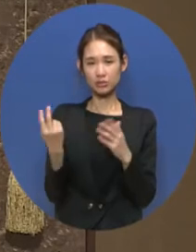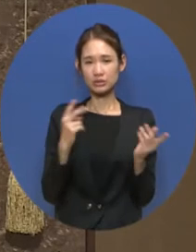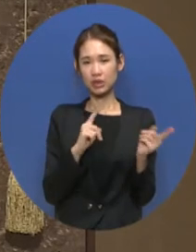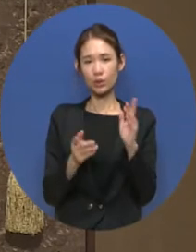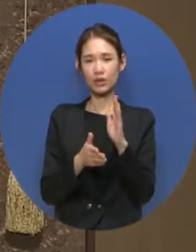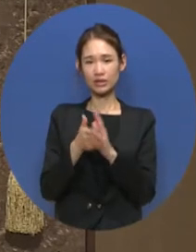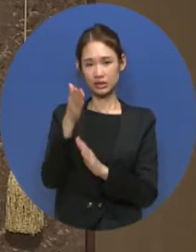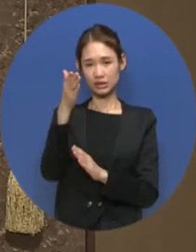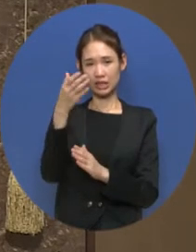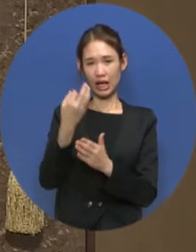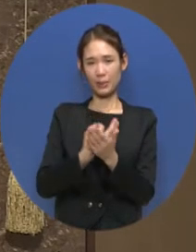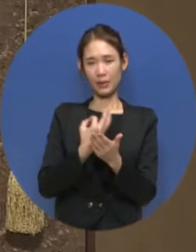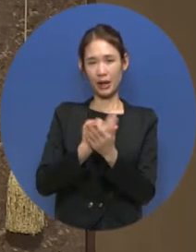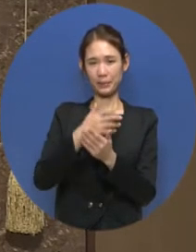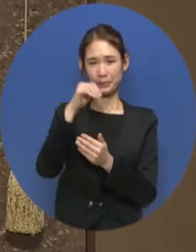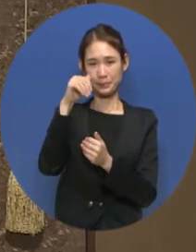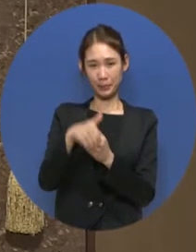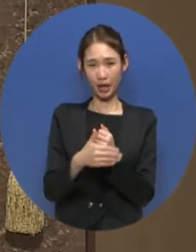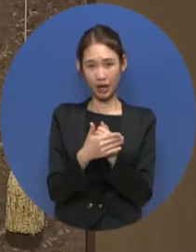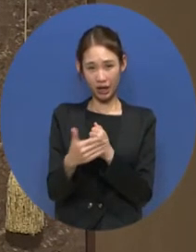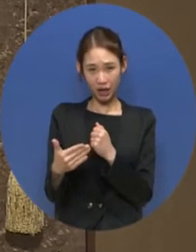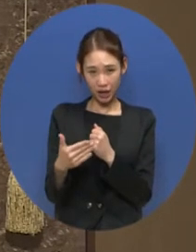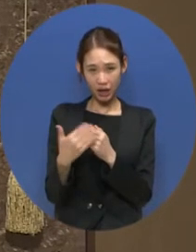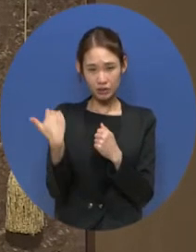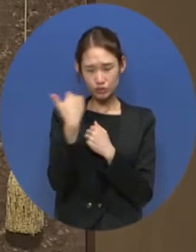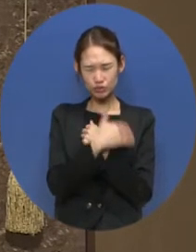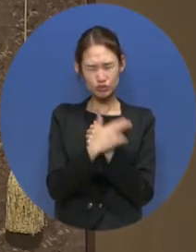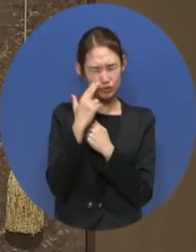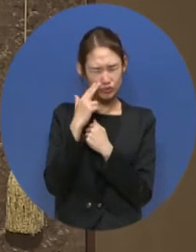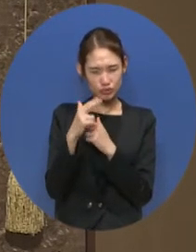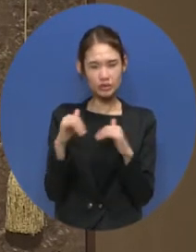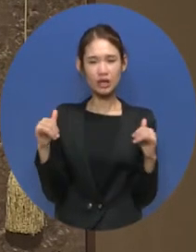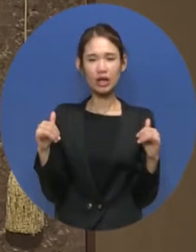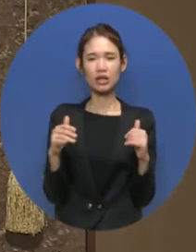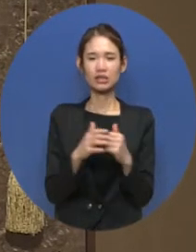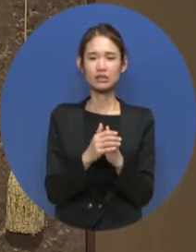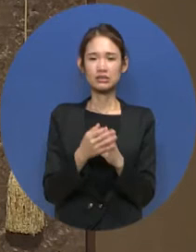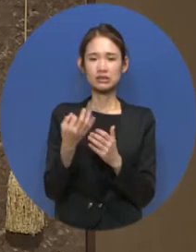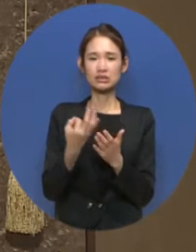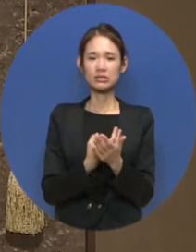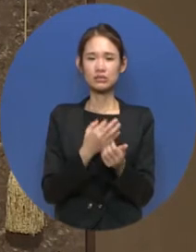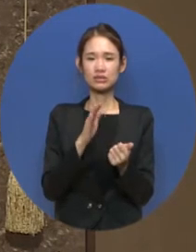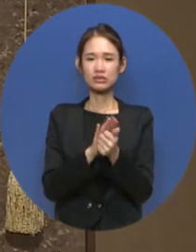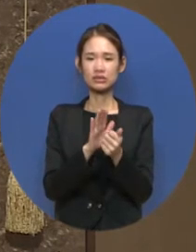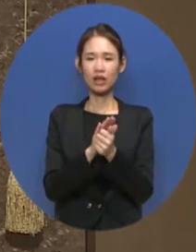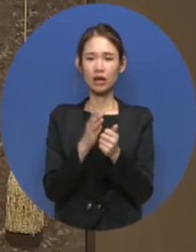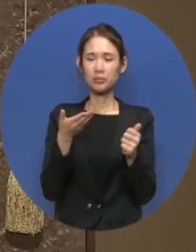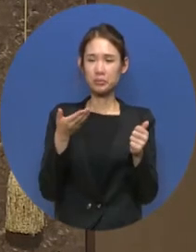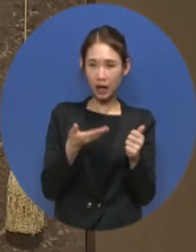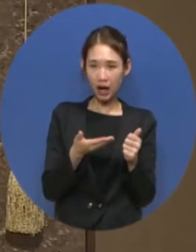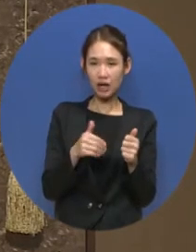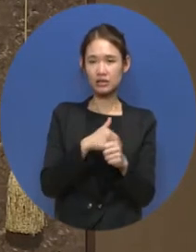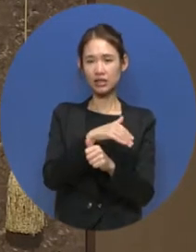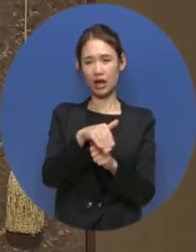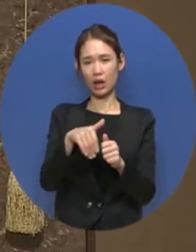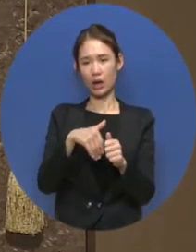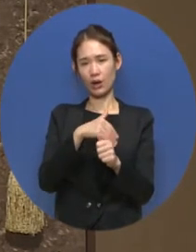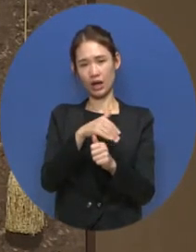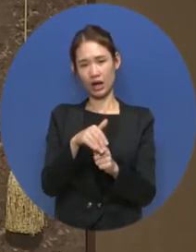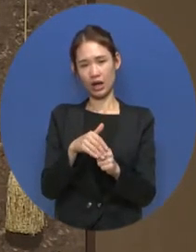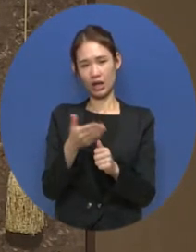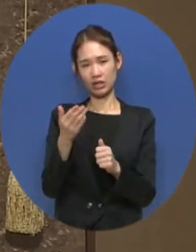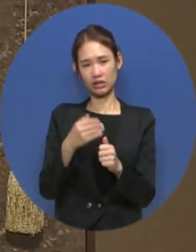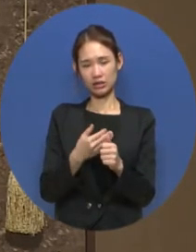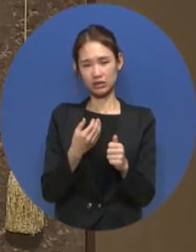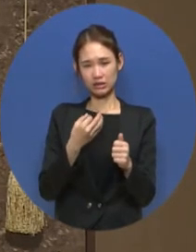그 매출로 사실 중증장애인분들 급여를 지급을 하고 있는 상황인데 그 네. 급여를 지급하는